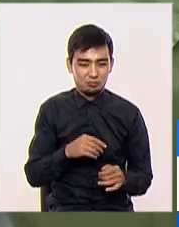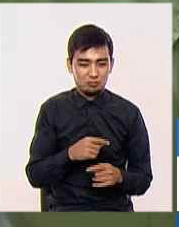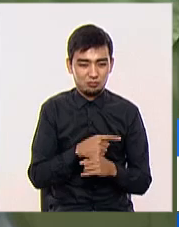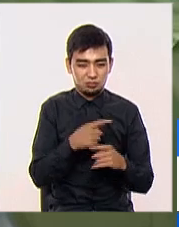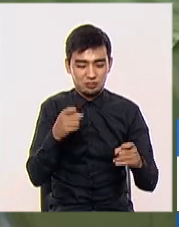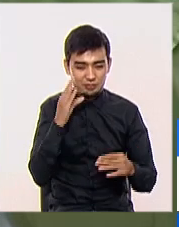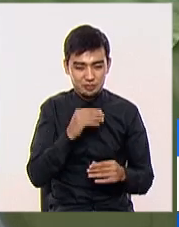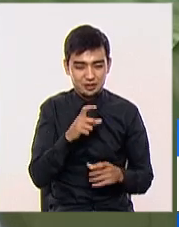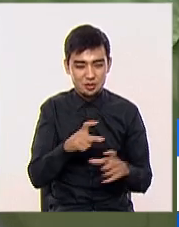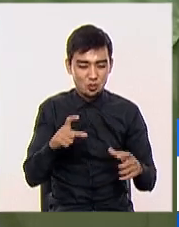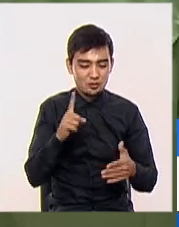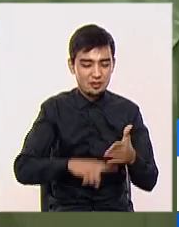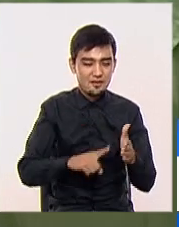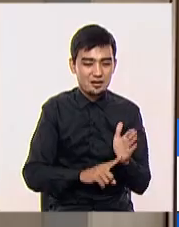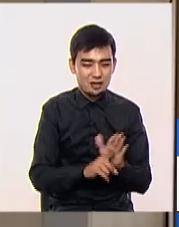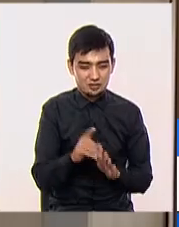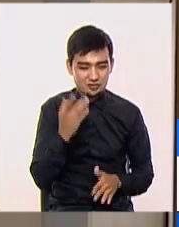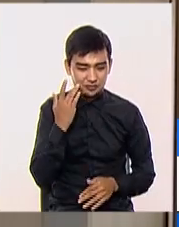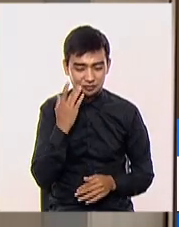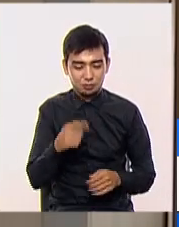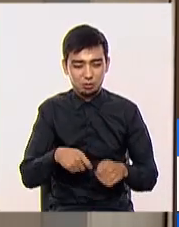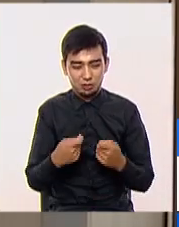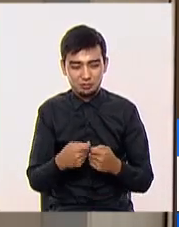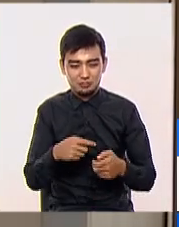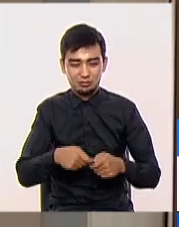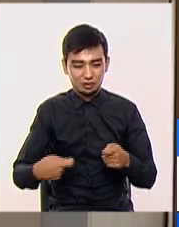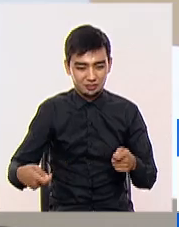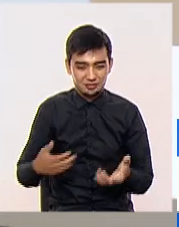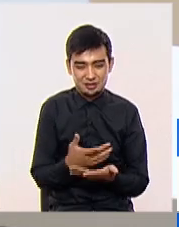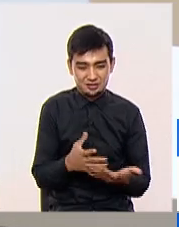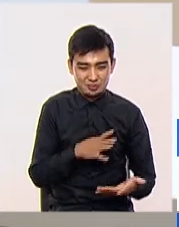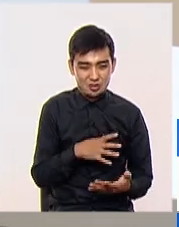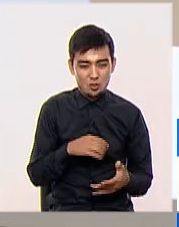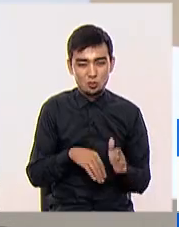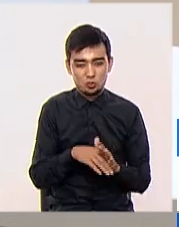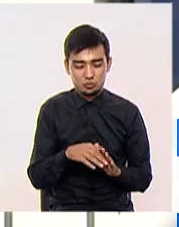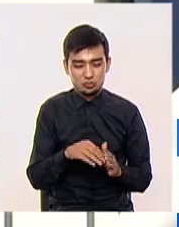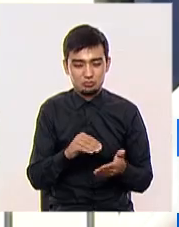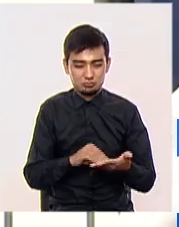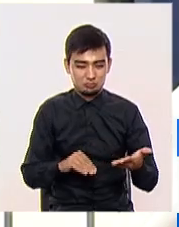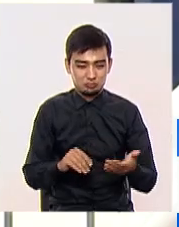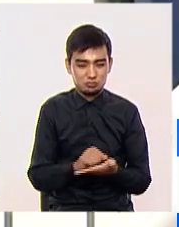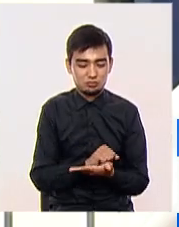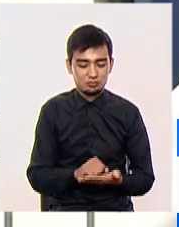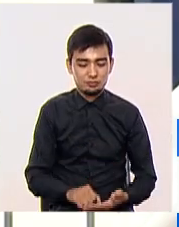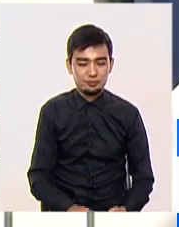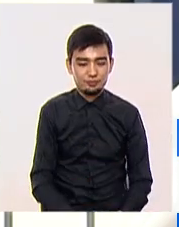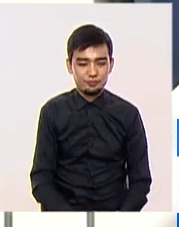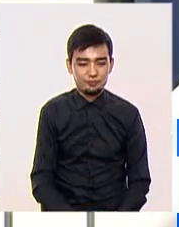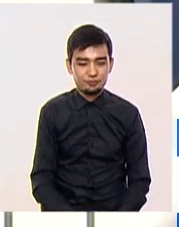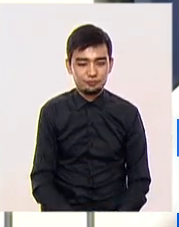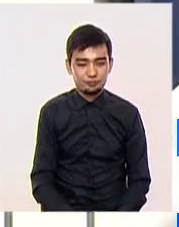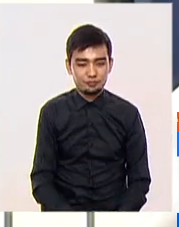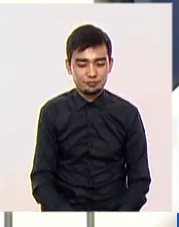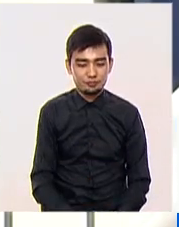недоверию народа, а постоянные сбои программы заставляют врачей дублировать информацию на бумаге. Нету